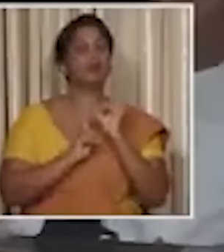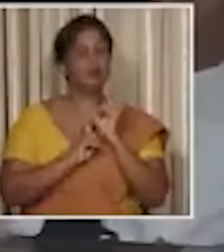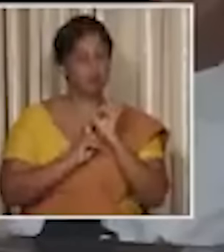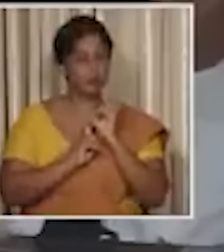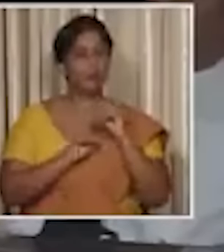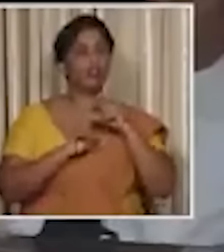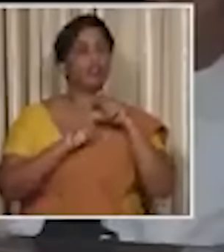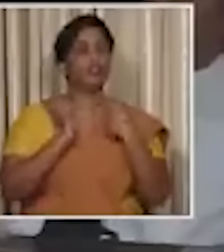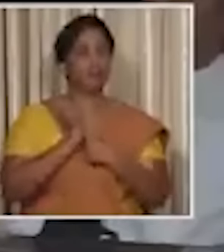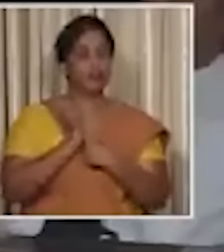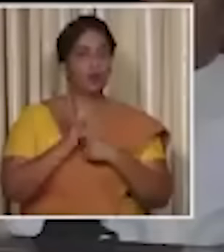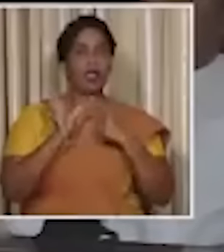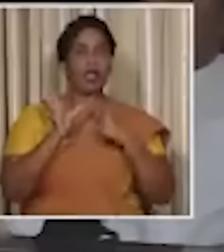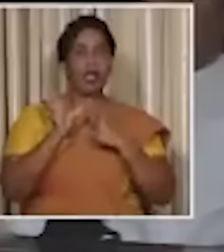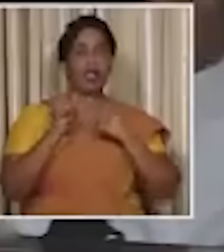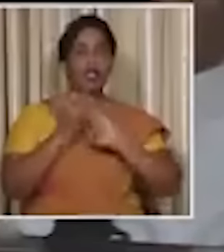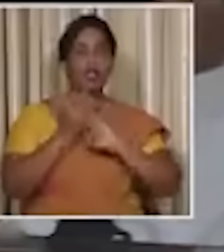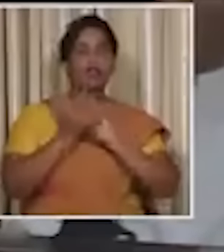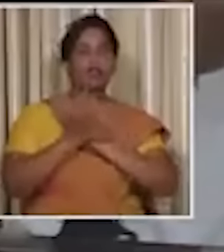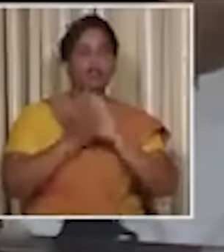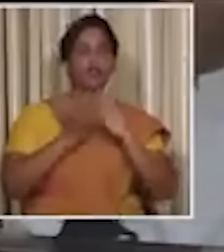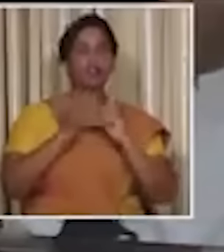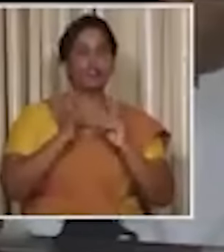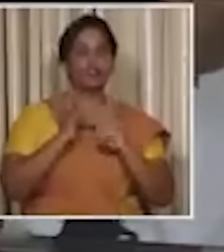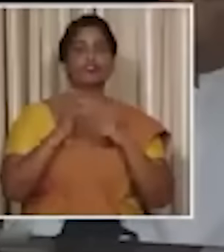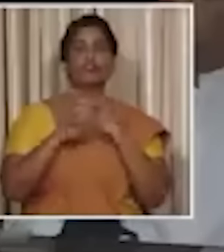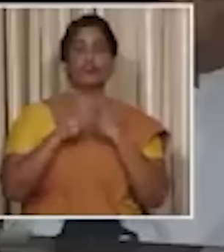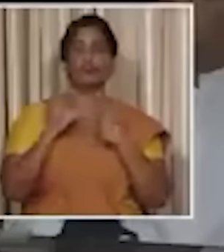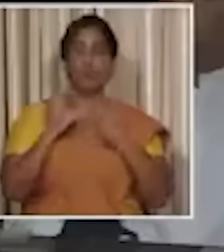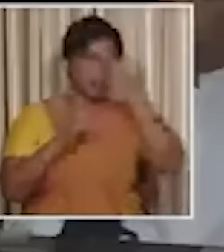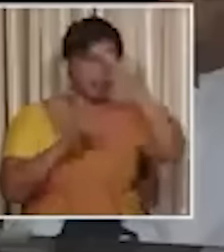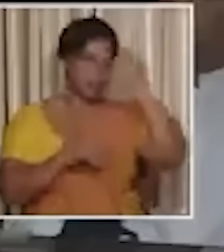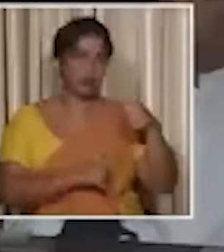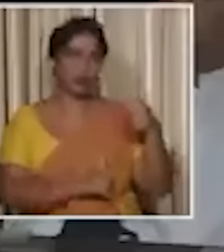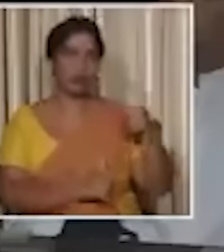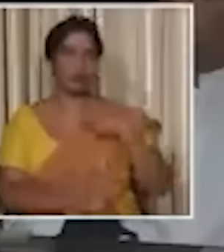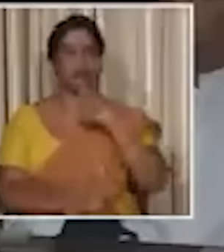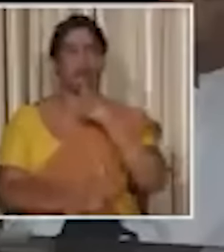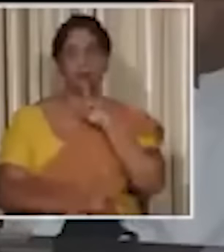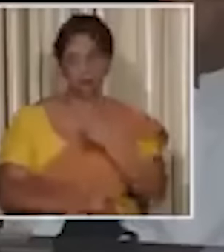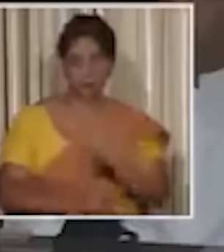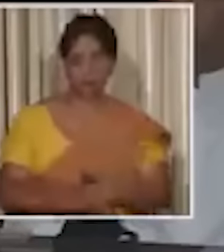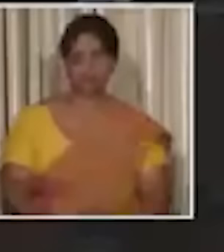ஆச்சாரிய அசோக சப்புமல் ரன்வல சமதித்துமா சுதுசியாய் மம யோஜனா கரமி.